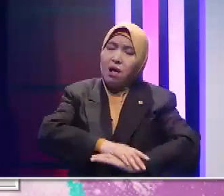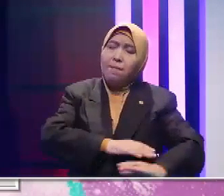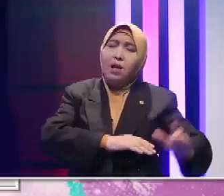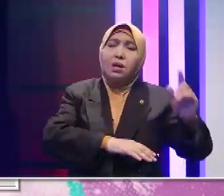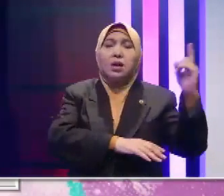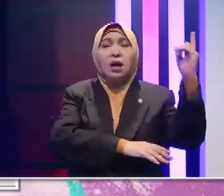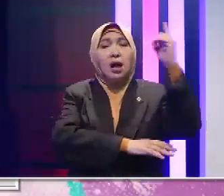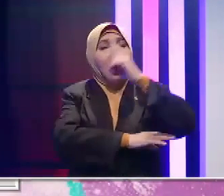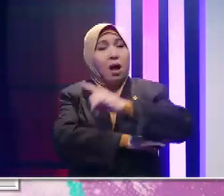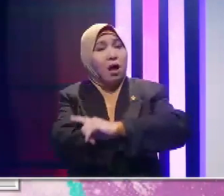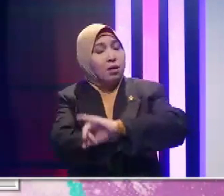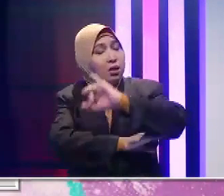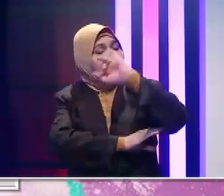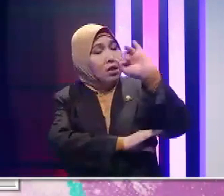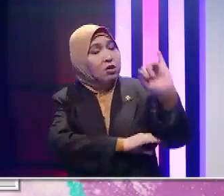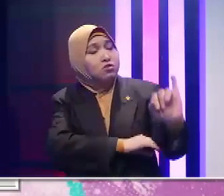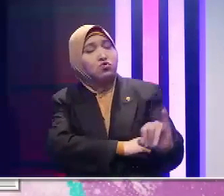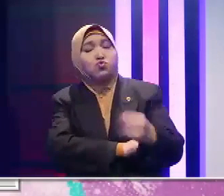lis-salati min